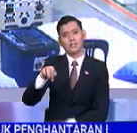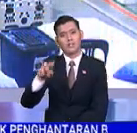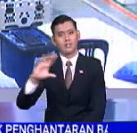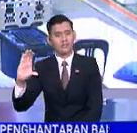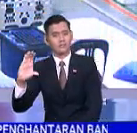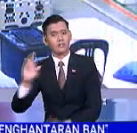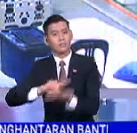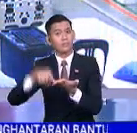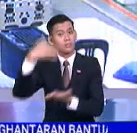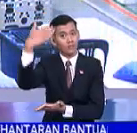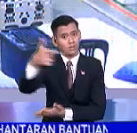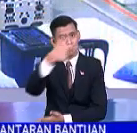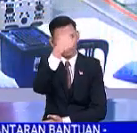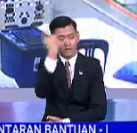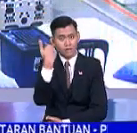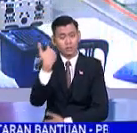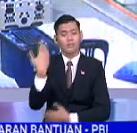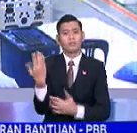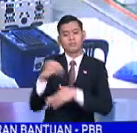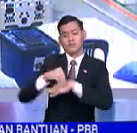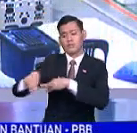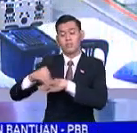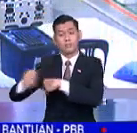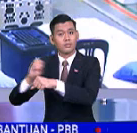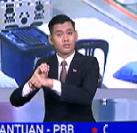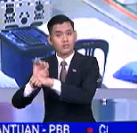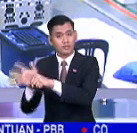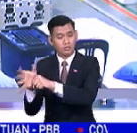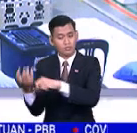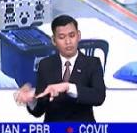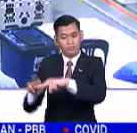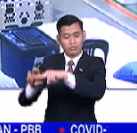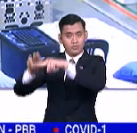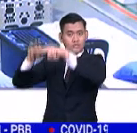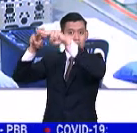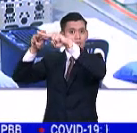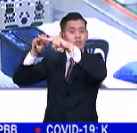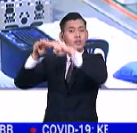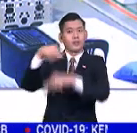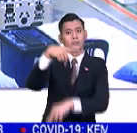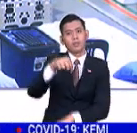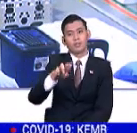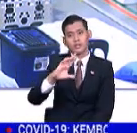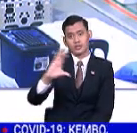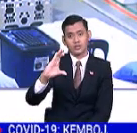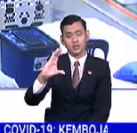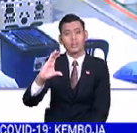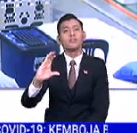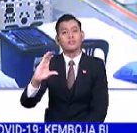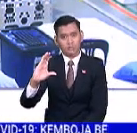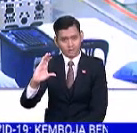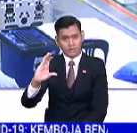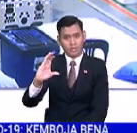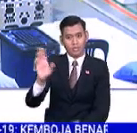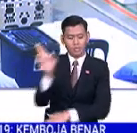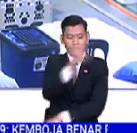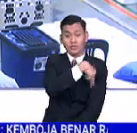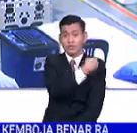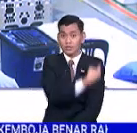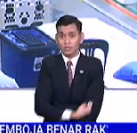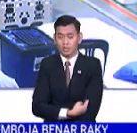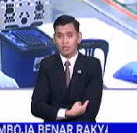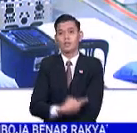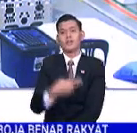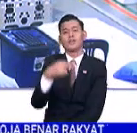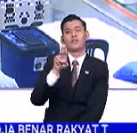susulan peningkatan kes jangkitan COVID-19 di negeri itu. Ia membabitkan PKRC Kampus Kesihatan Hospital